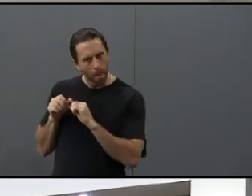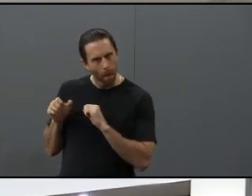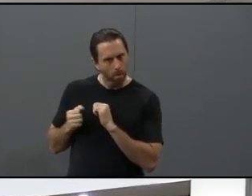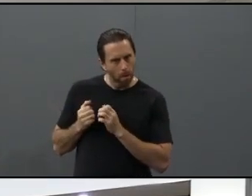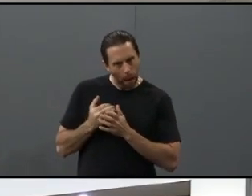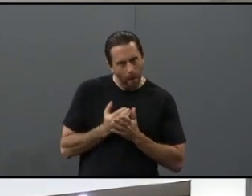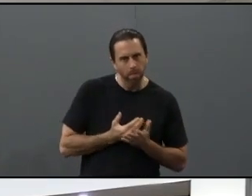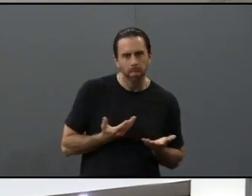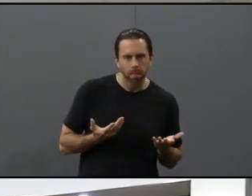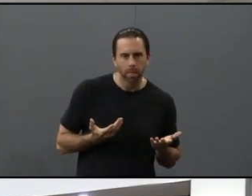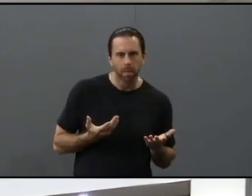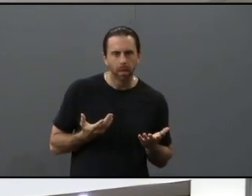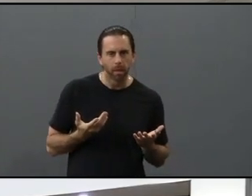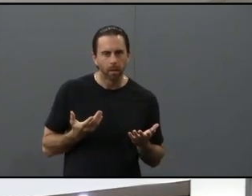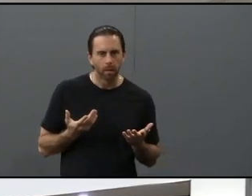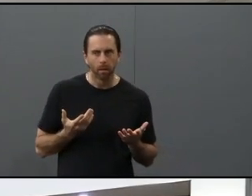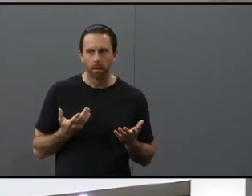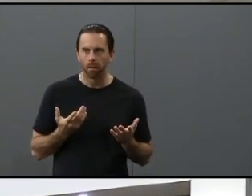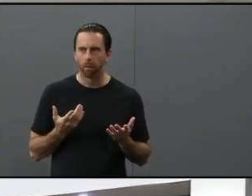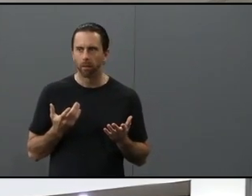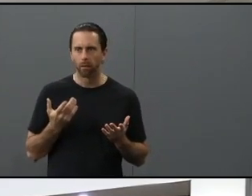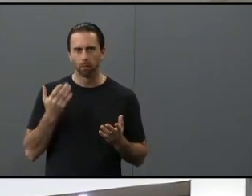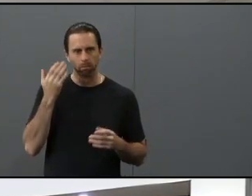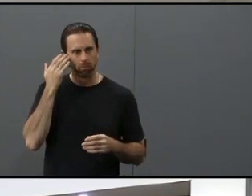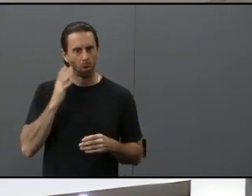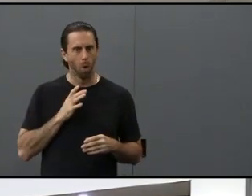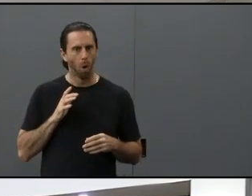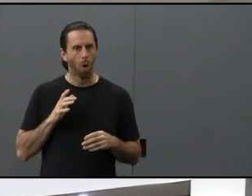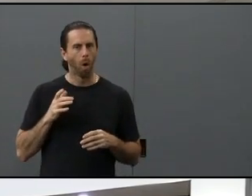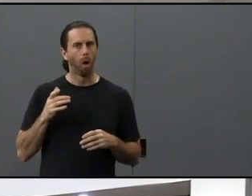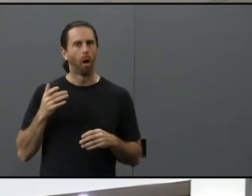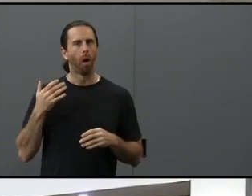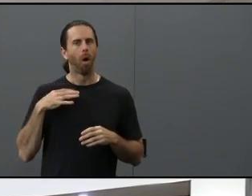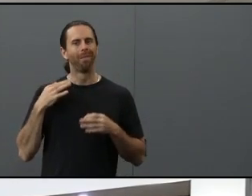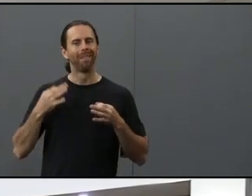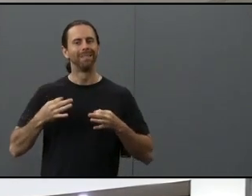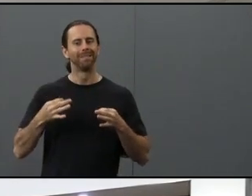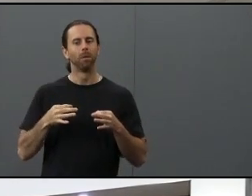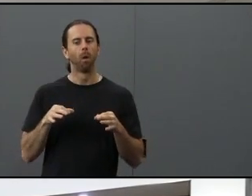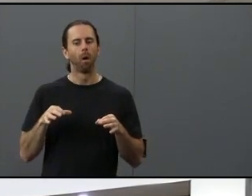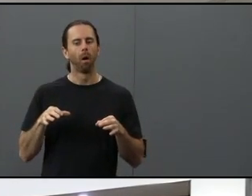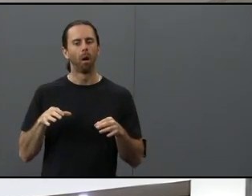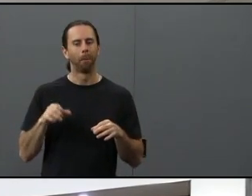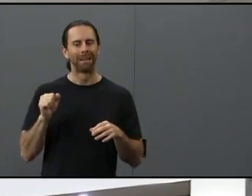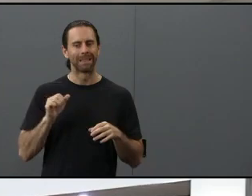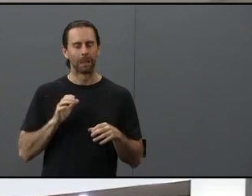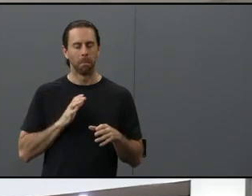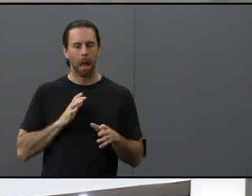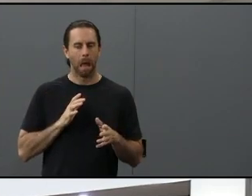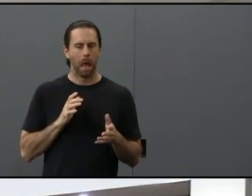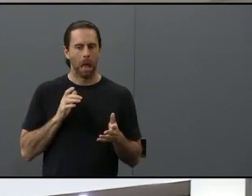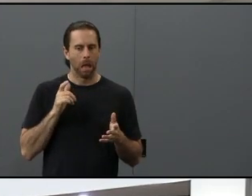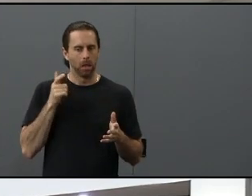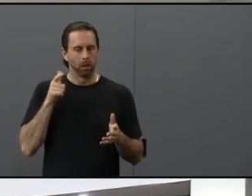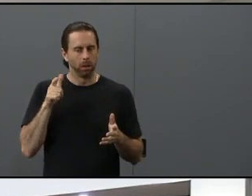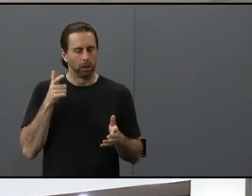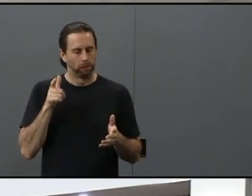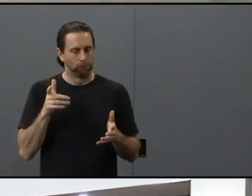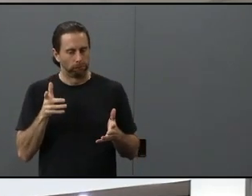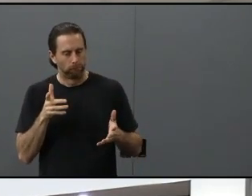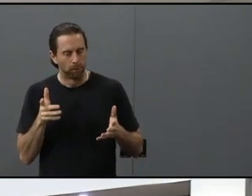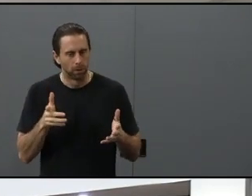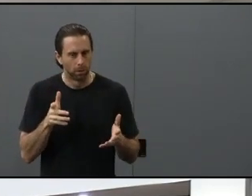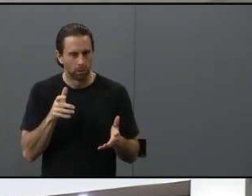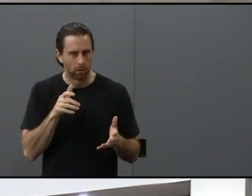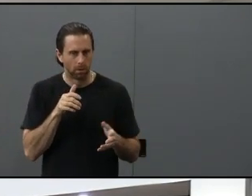euh on peut juste faire le constat que il y a des décisions qui ont été prises mais euh pas avec